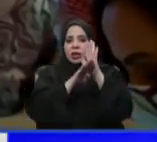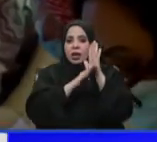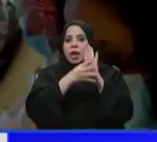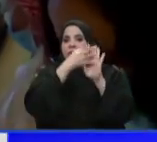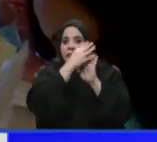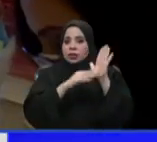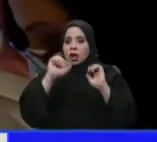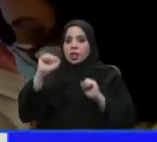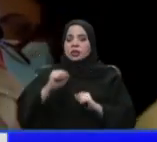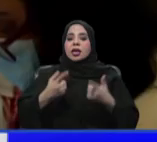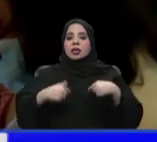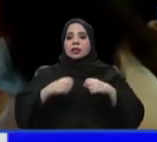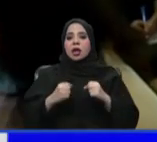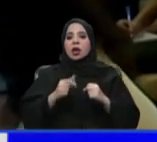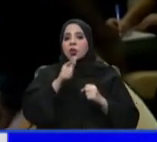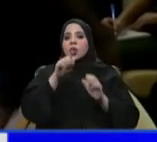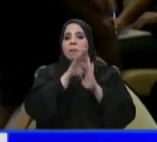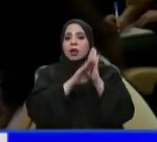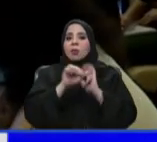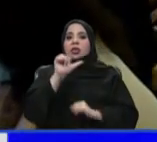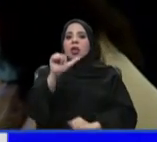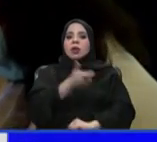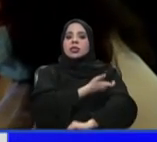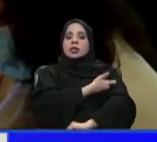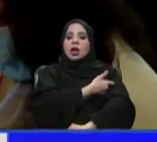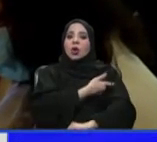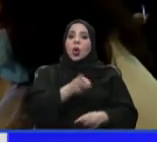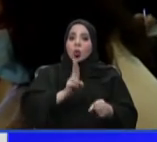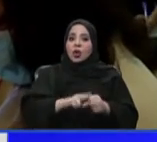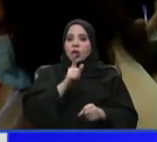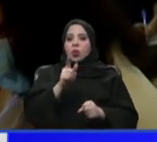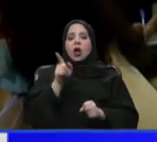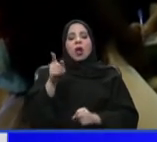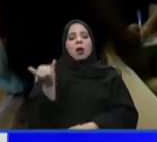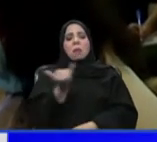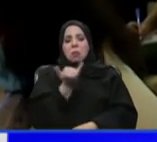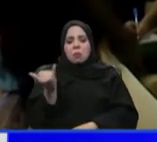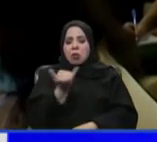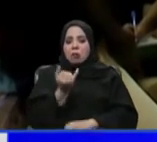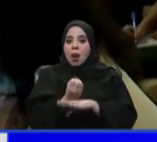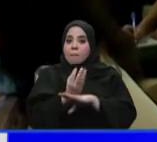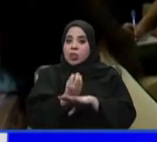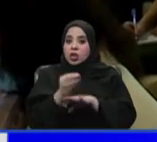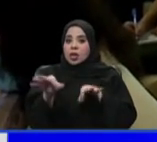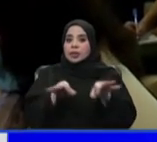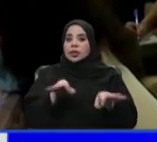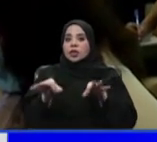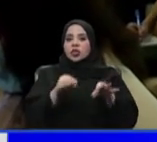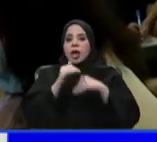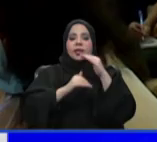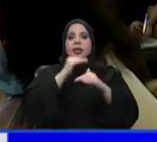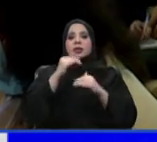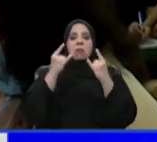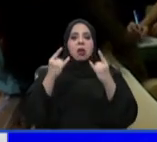للصحة، ومن بينها برنامج الضمان الصحي الوطني، والذي يمثل أحد المشاريع الاستراتيجية لتحسين